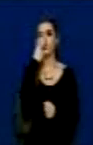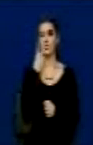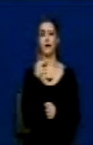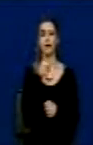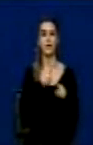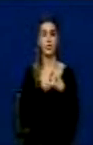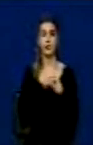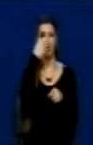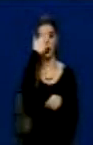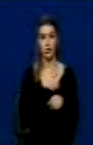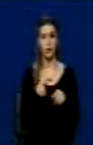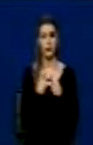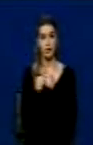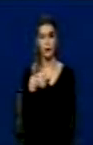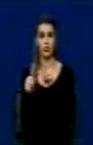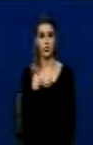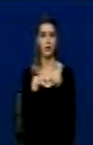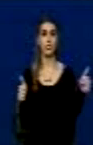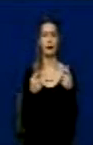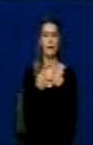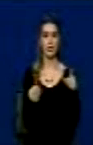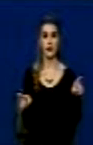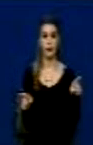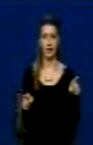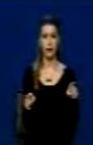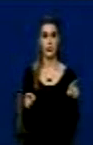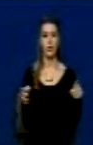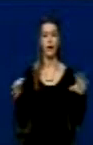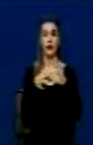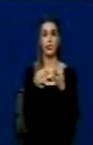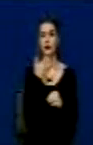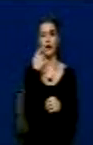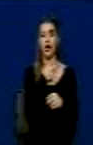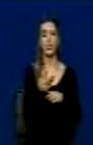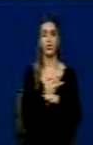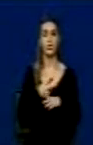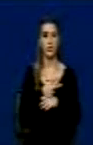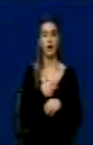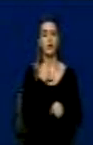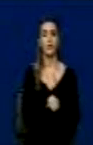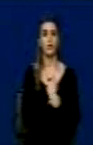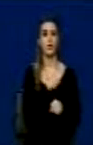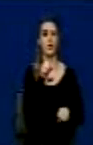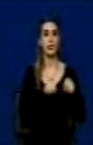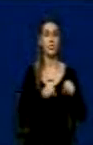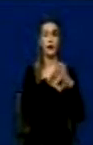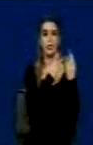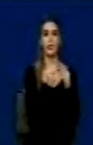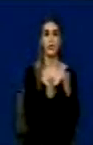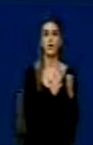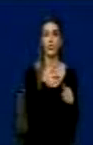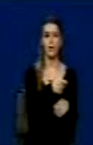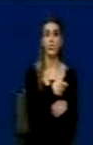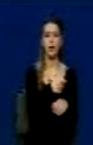ka kohjen e kundërt. Ai është në përpjesëtim me rolin aktiv të shtetit që e ka shteti